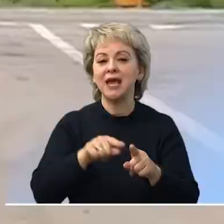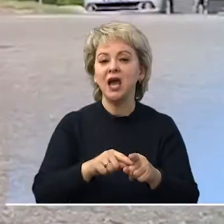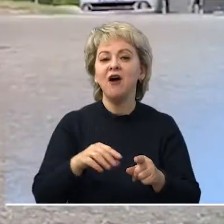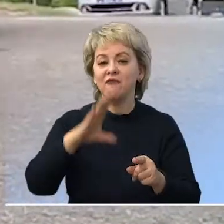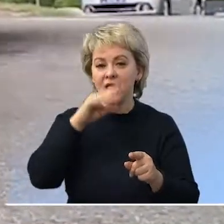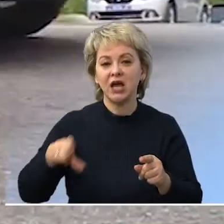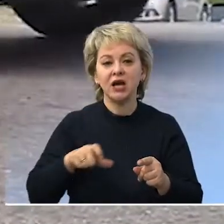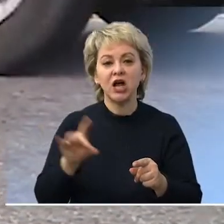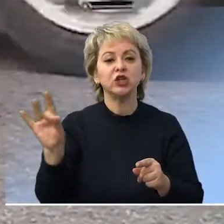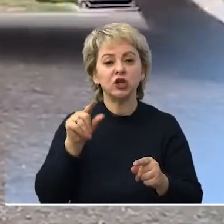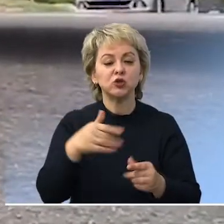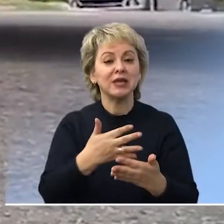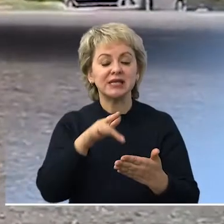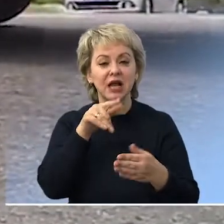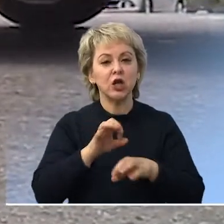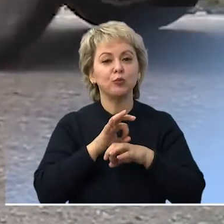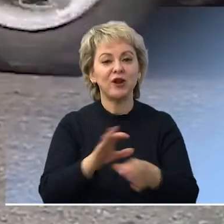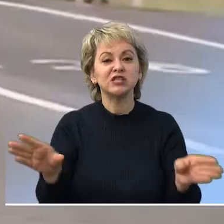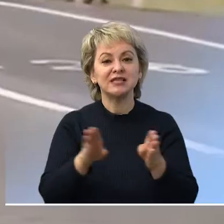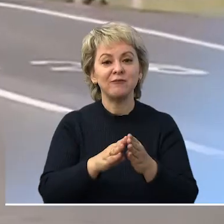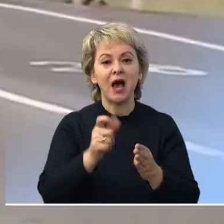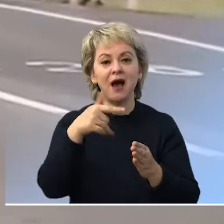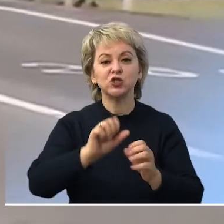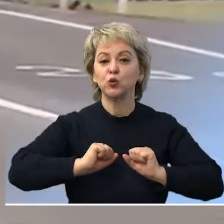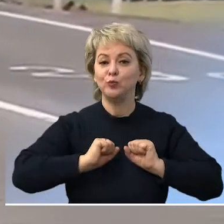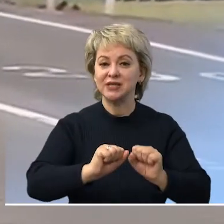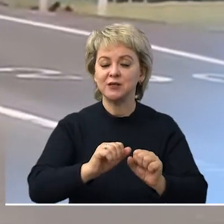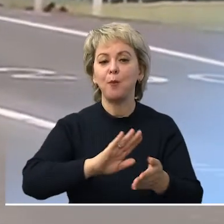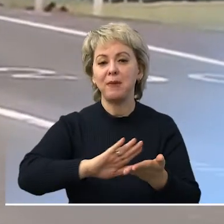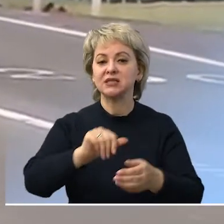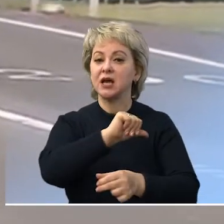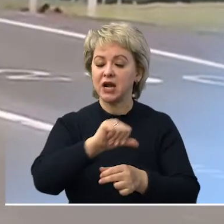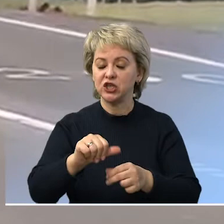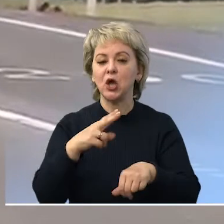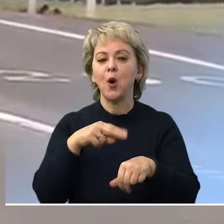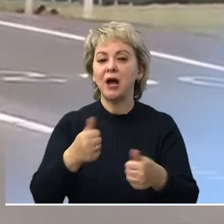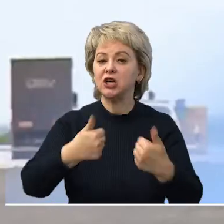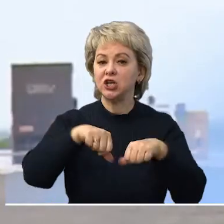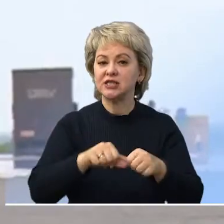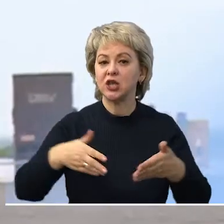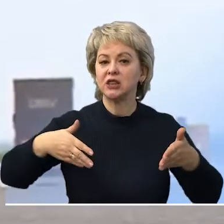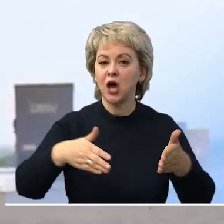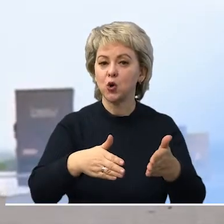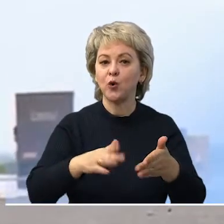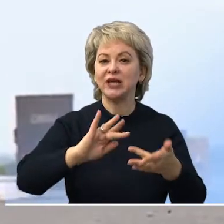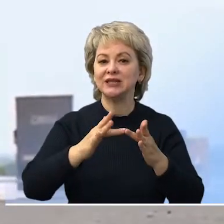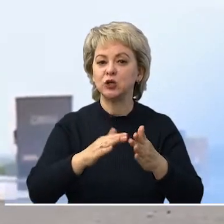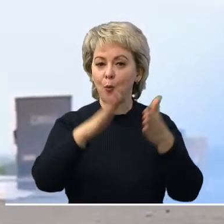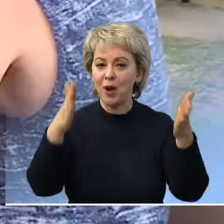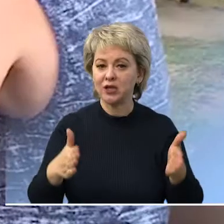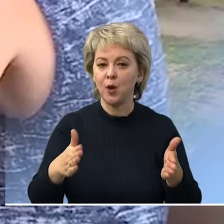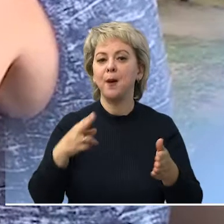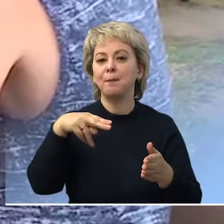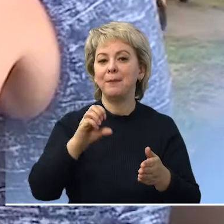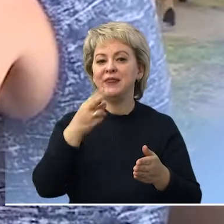Волгоградской госавтоинспекции несколько лет подряд проводят совместную акцию «Безопасность без границ». Полицейские организуют на трассе интерактивный мобильный